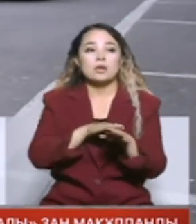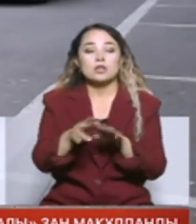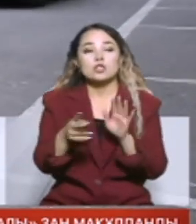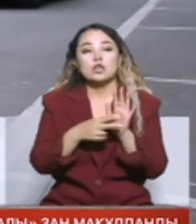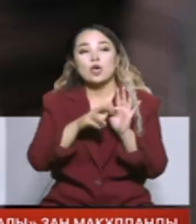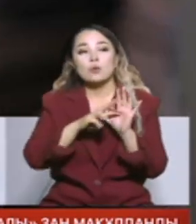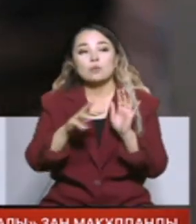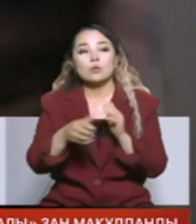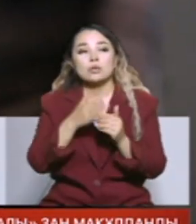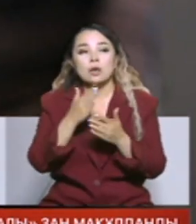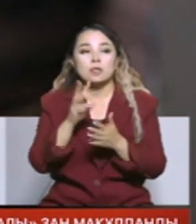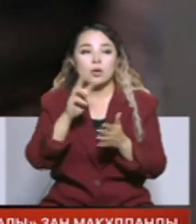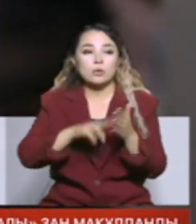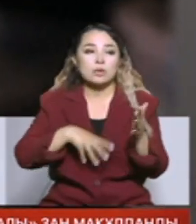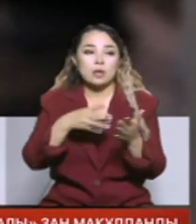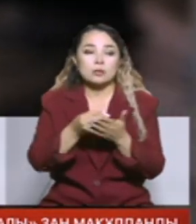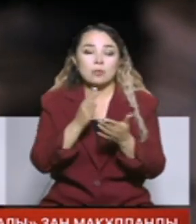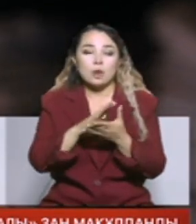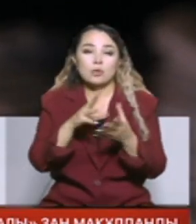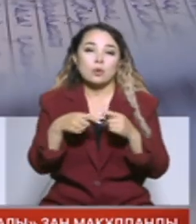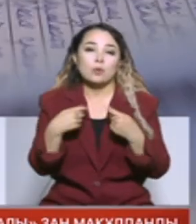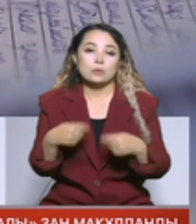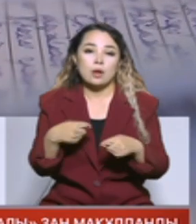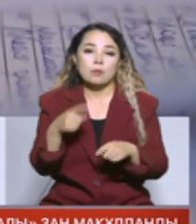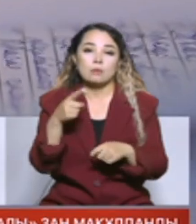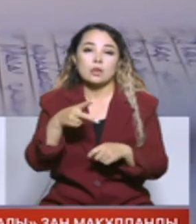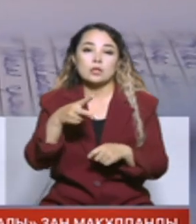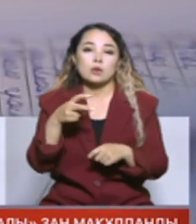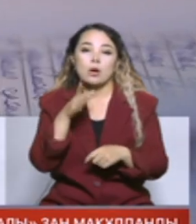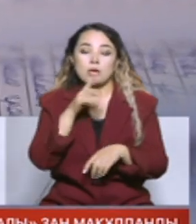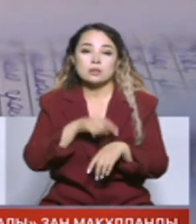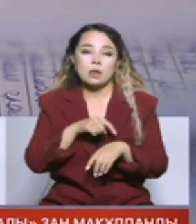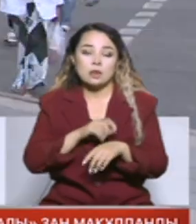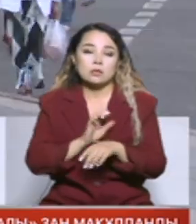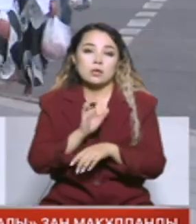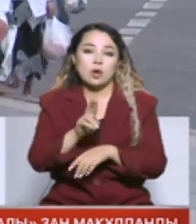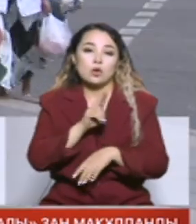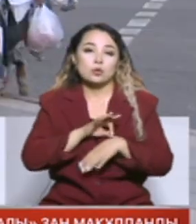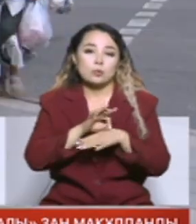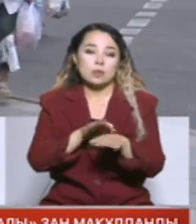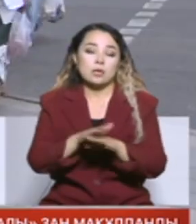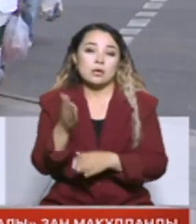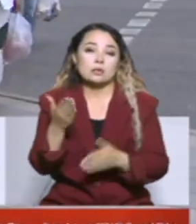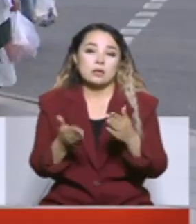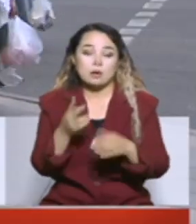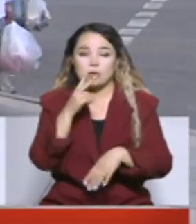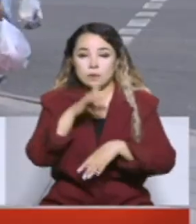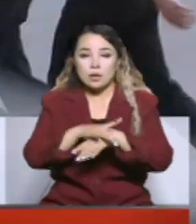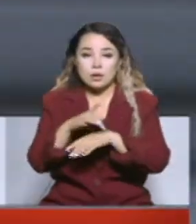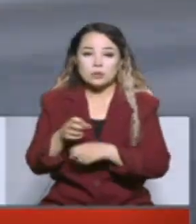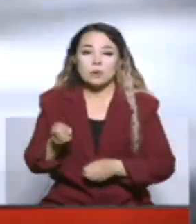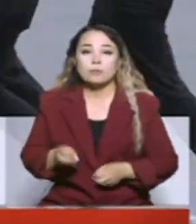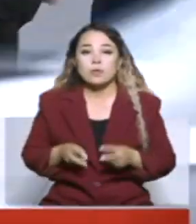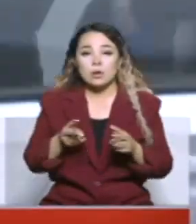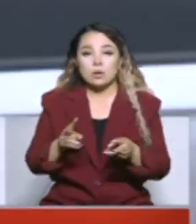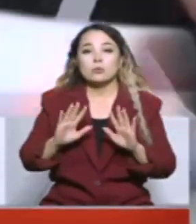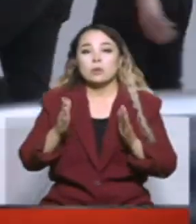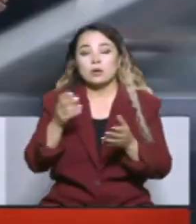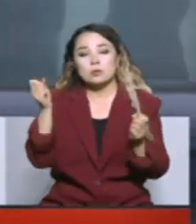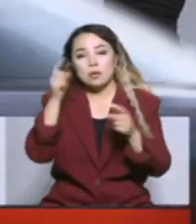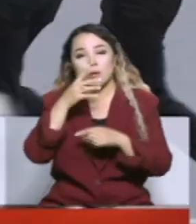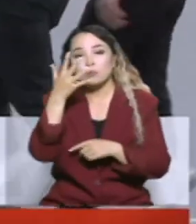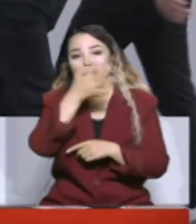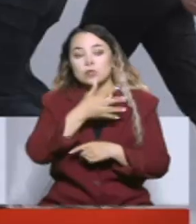миллион теңгеден астам айыппұл төлейді. Тауардың көлеміне қарай 1200 сағатқа жұмысқа жегіледі. Егер бұл әрекеттерді қылмыстық топ жасаса, 5 жылға дейін